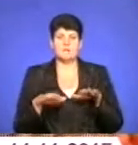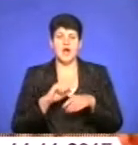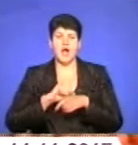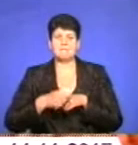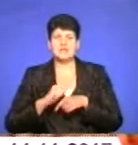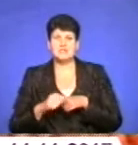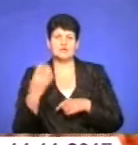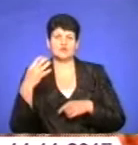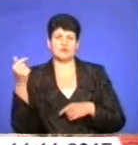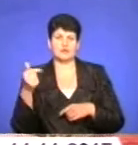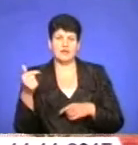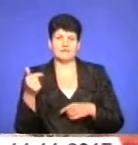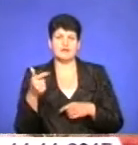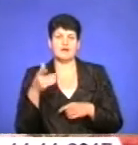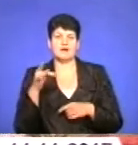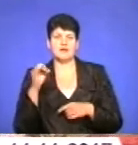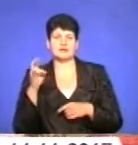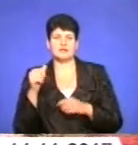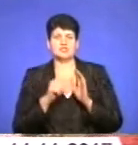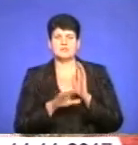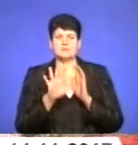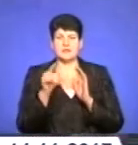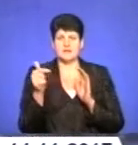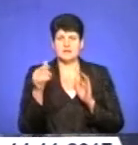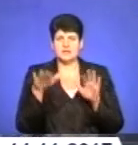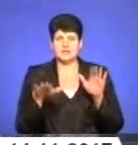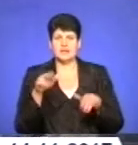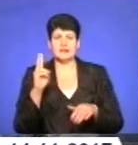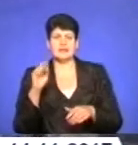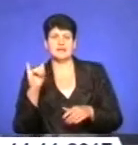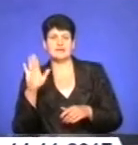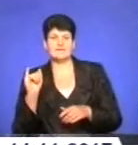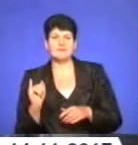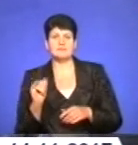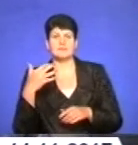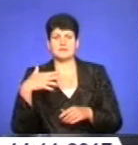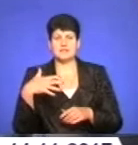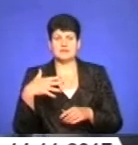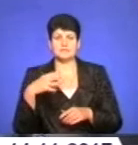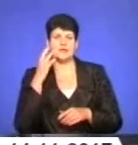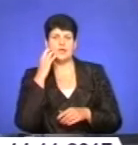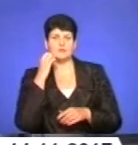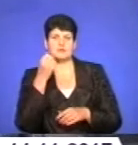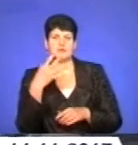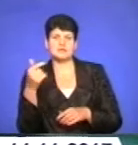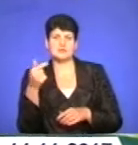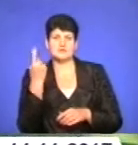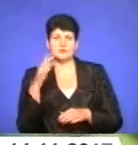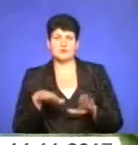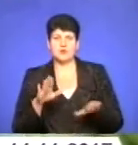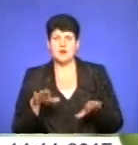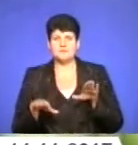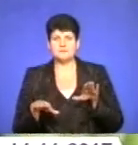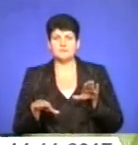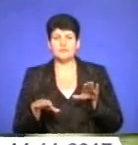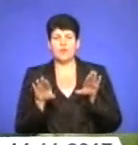середньому – 40 гривень, гранати – по 65 гривень за кілограм, ківі – 50 гривень, яблука – приблизно 15 гривень за 1 кілограм.